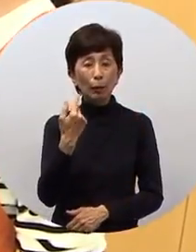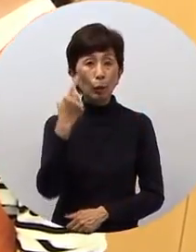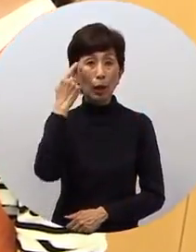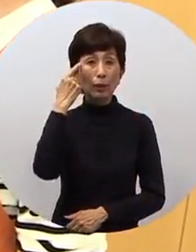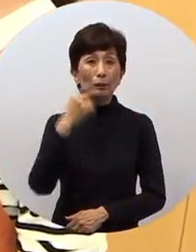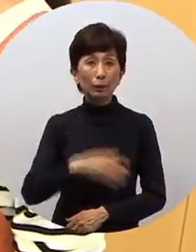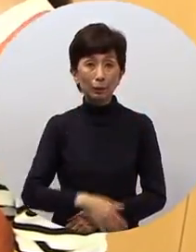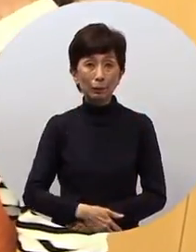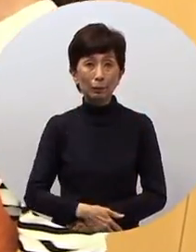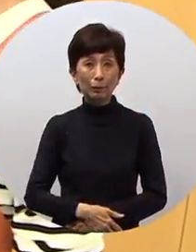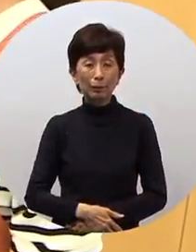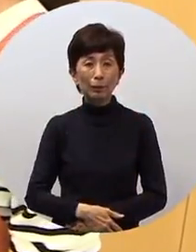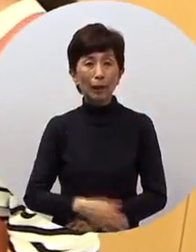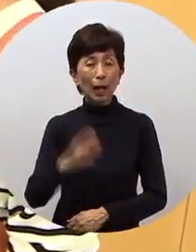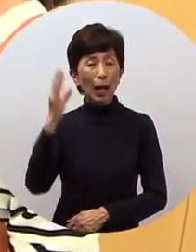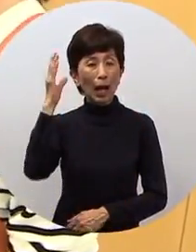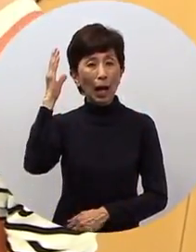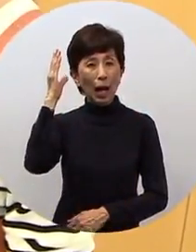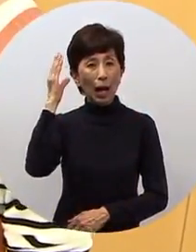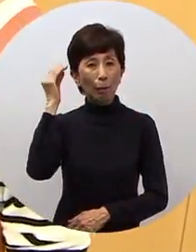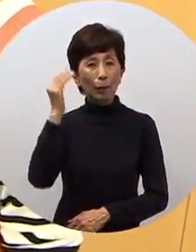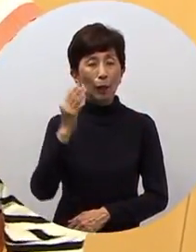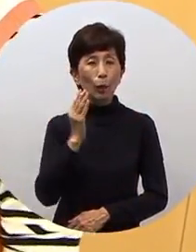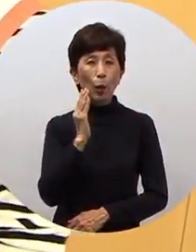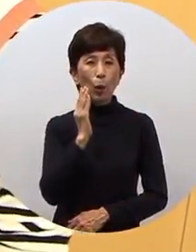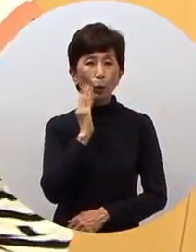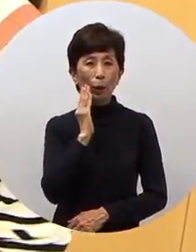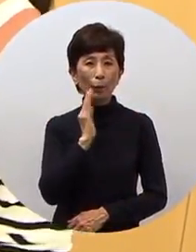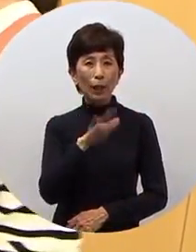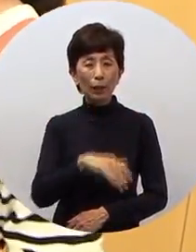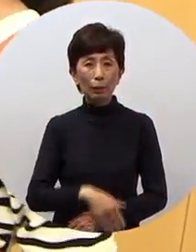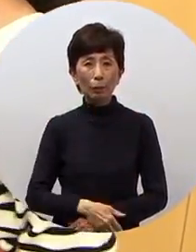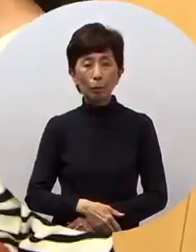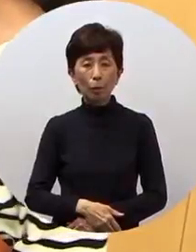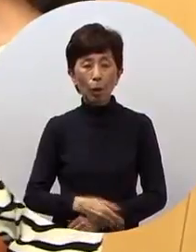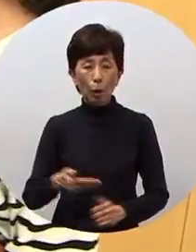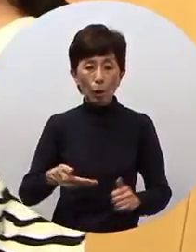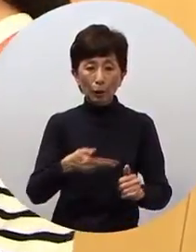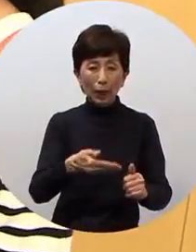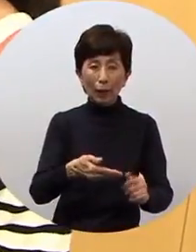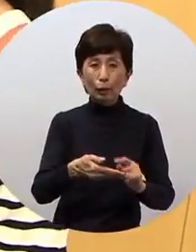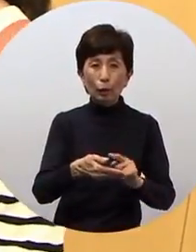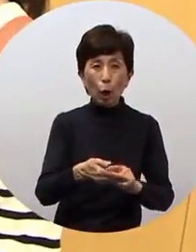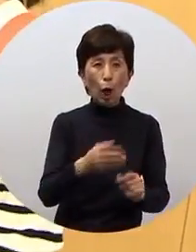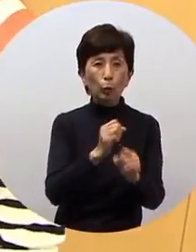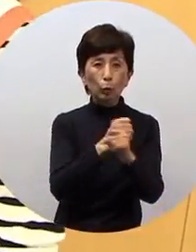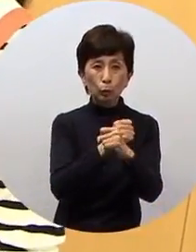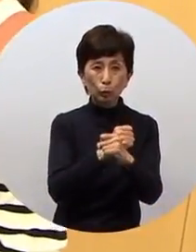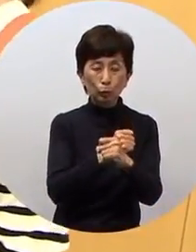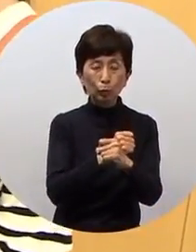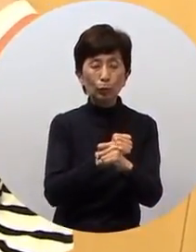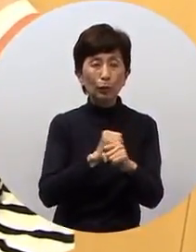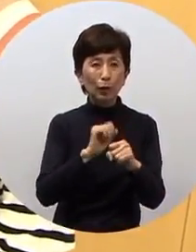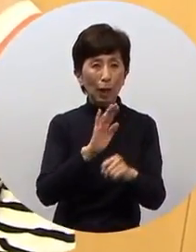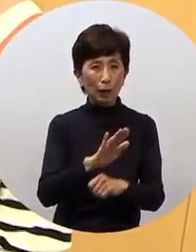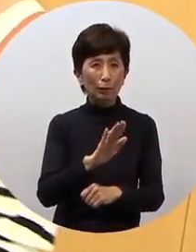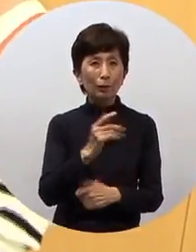る油の旨味になってます。 じゃあもう飼料からもこだわって作られてるんですね。 はい、そうみたいです